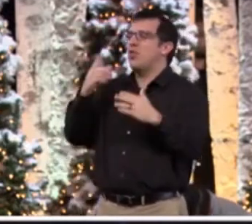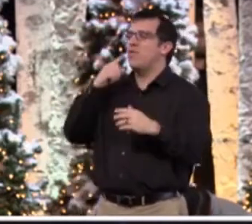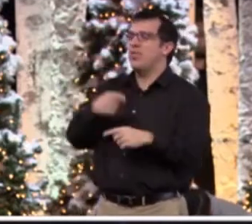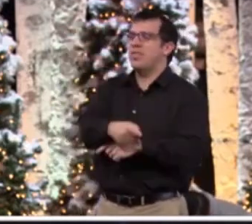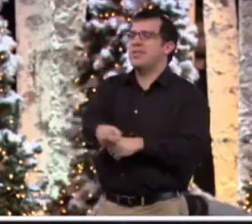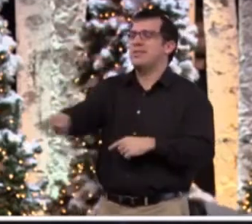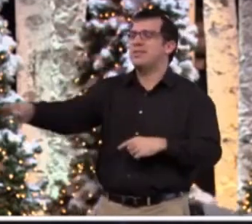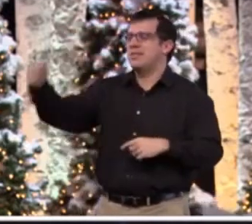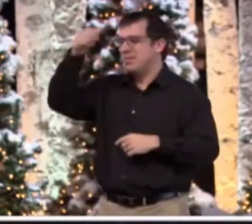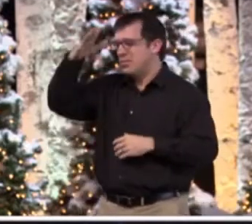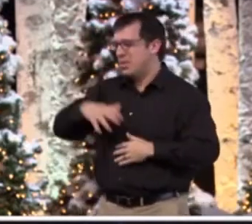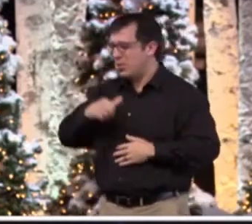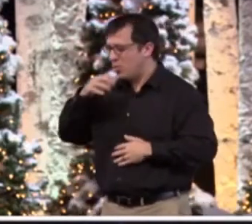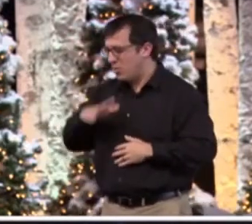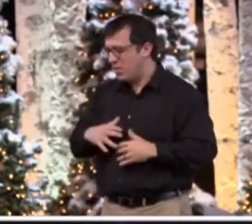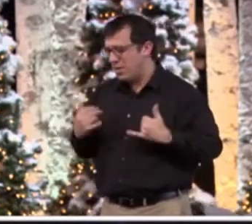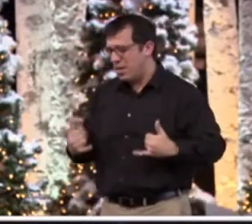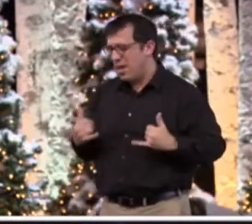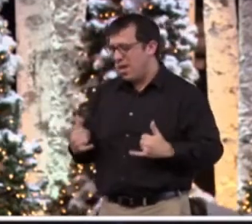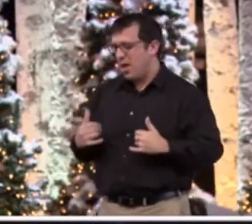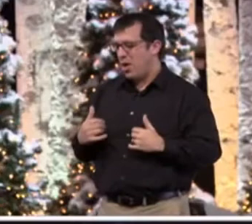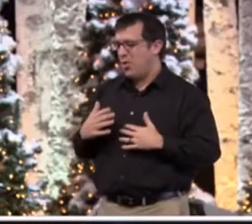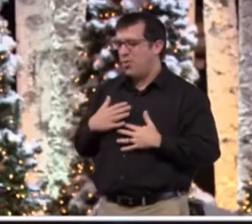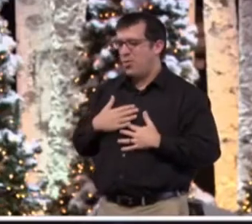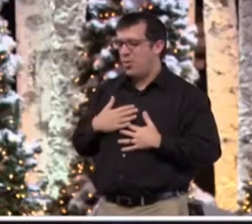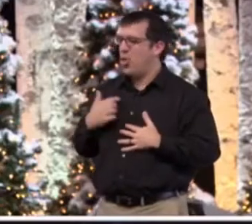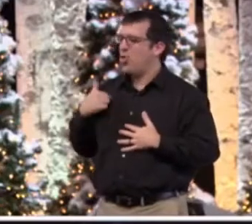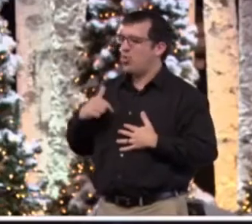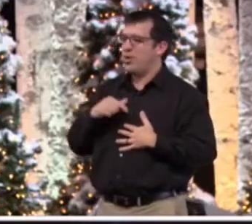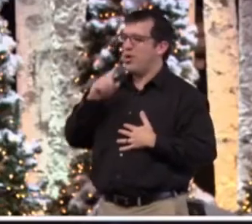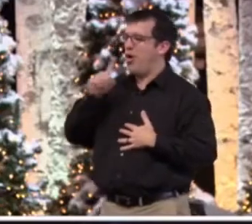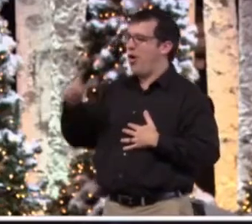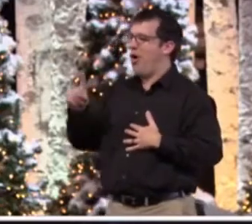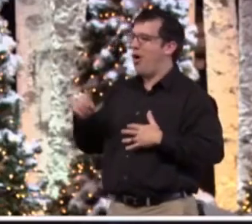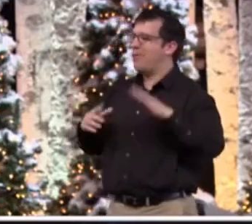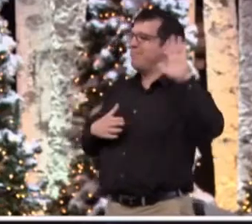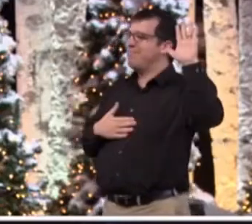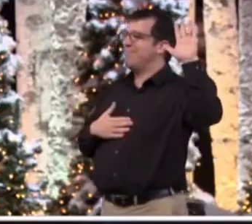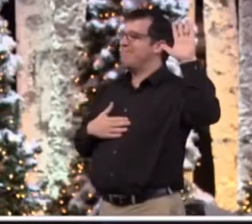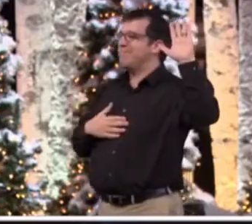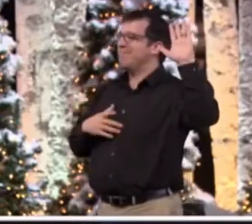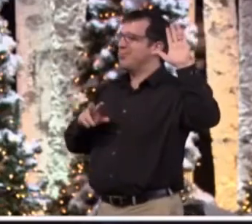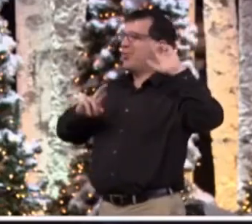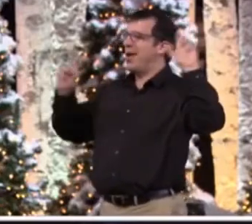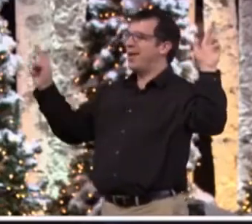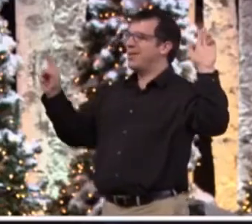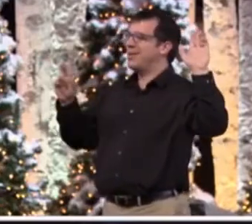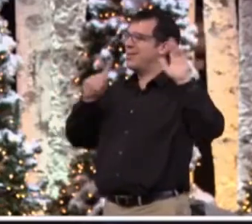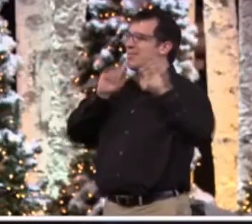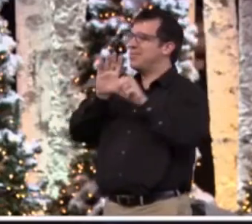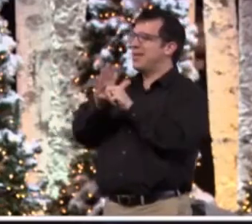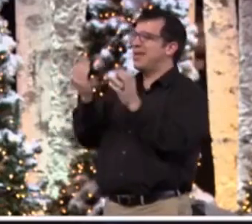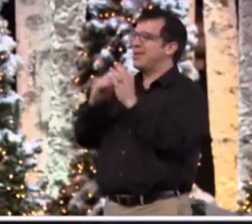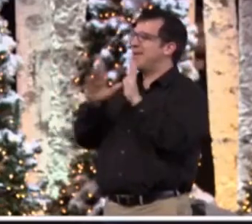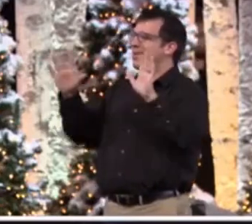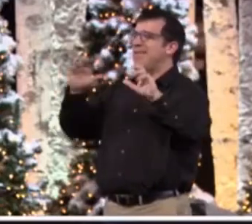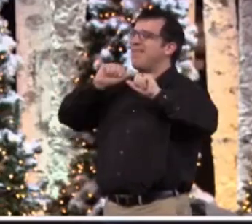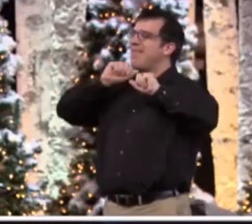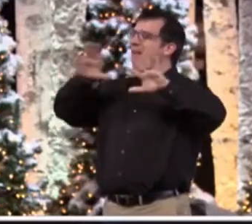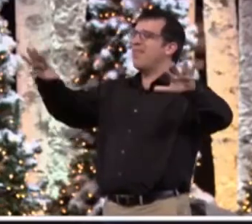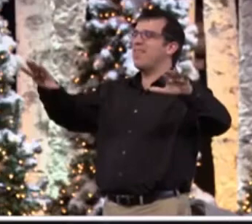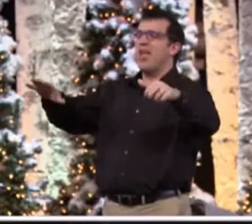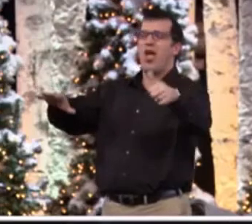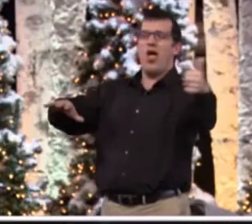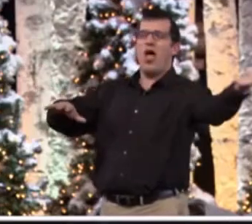भाइ बहिनीहरूका लागि धन्यवाद दिन चाहन्छु र हामी सबैले यहाँ एकपटक फेरि हस्ताक्षर गरेका छौँ र हामी एकसाथ